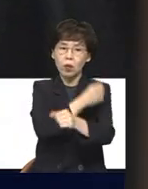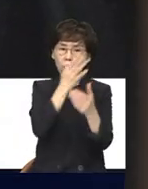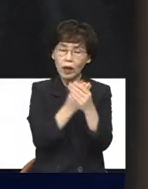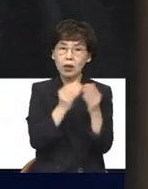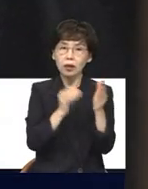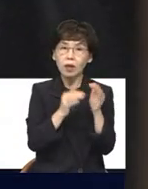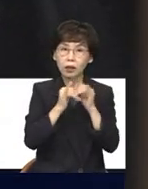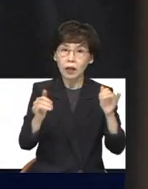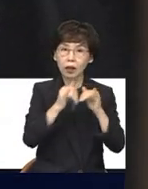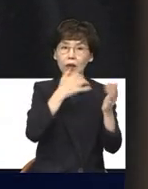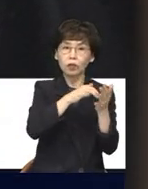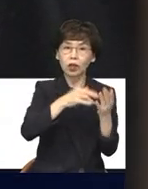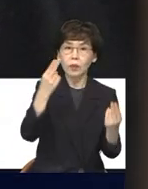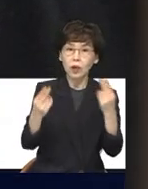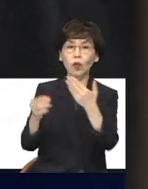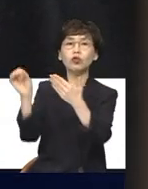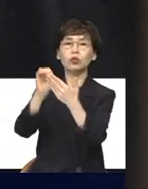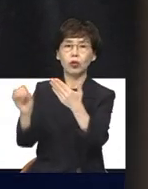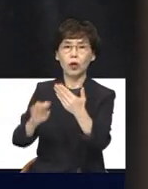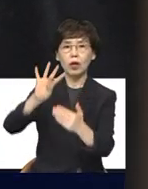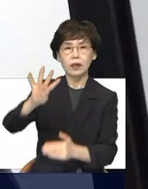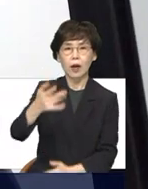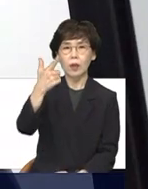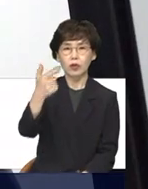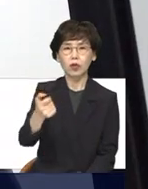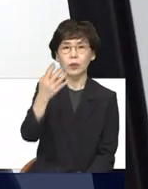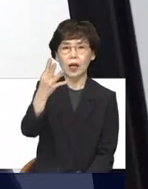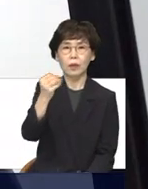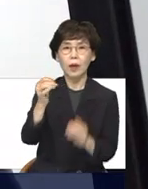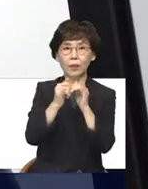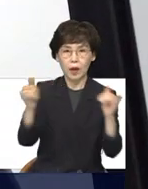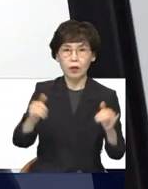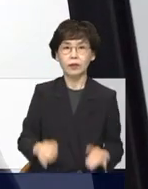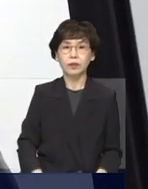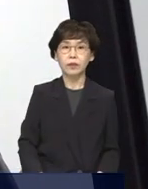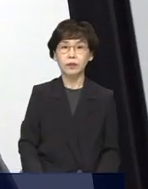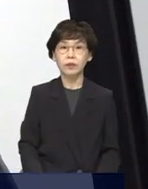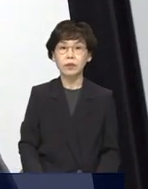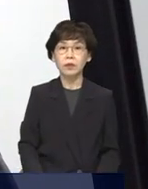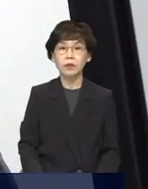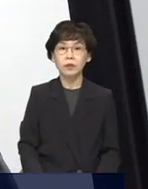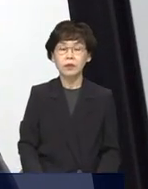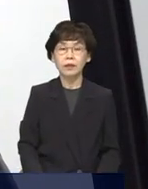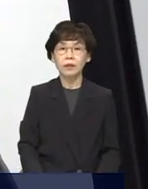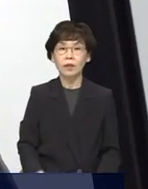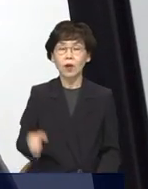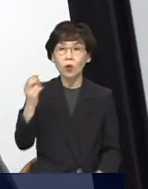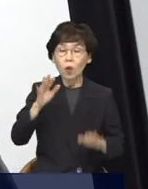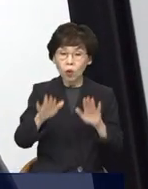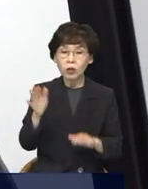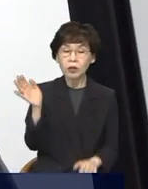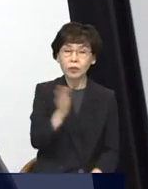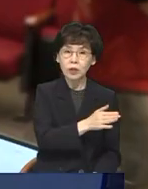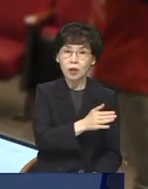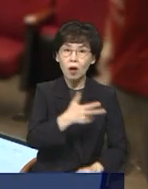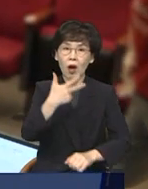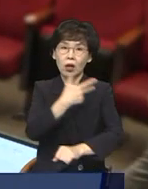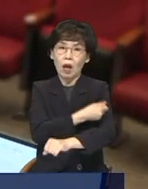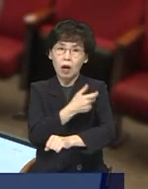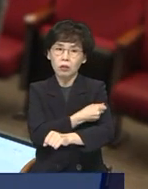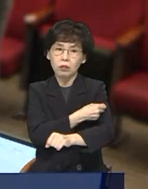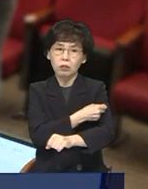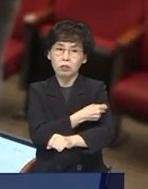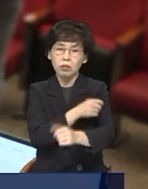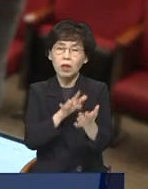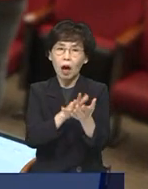완료자는 인구 대비 9%인 464만 명 수준을 유지했습니다. 또 오늘부터 백신 수급